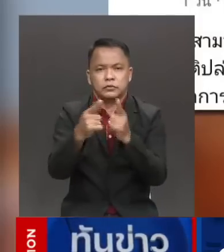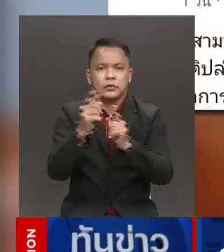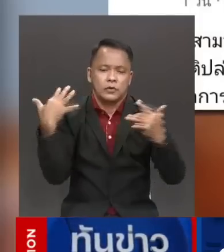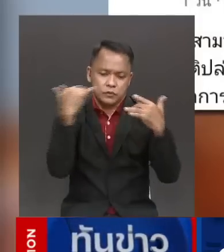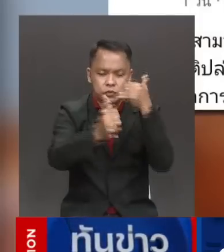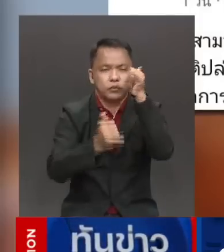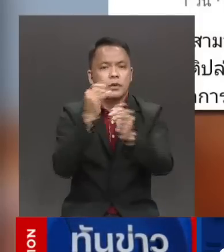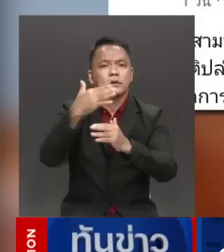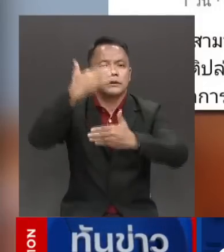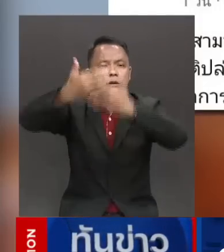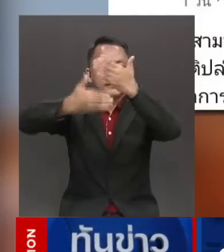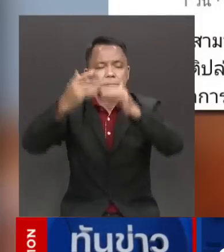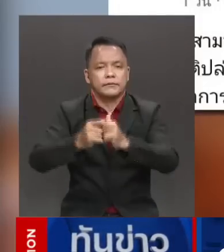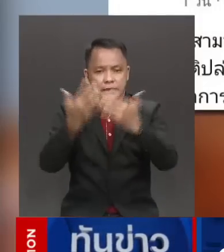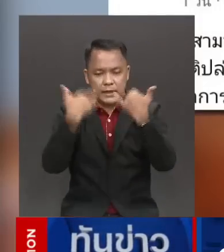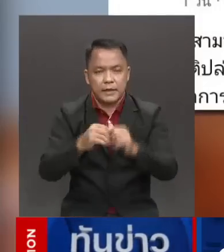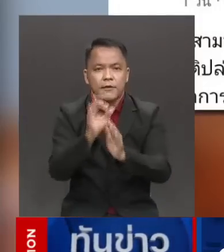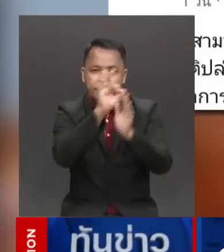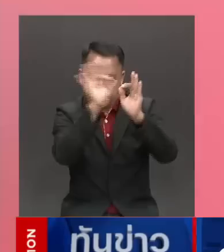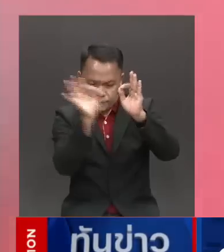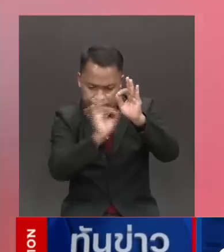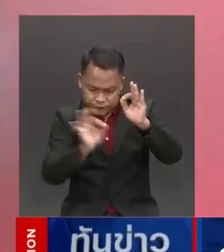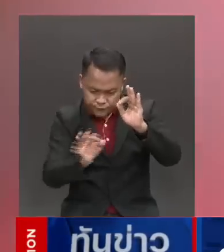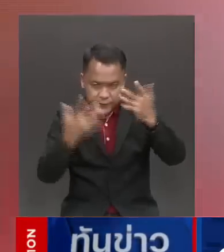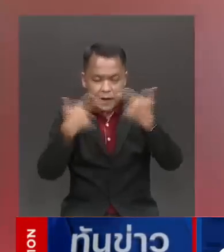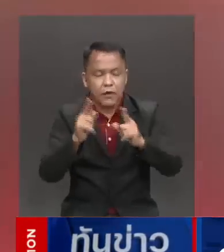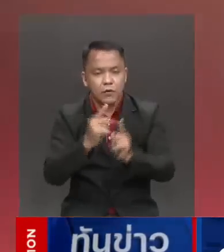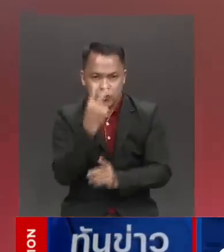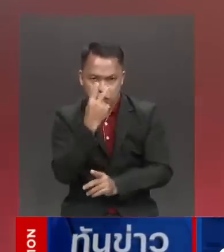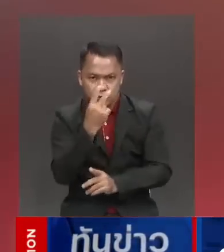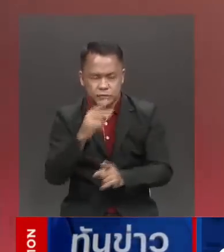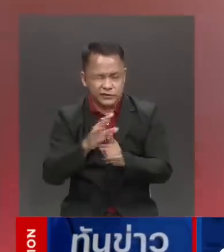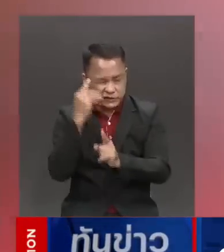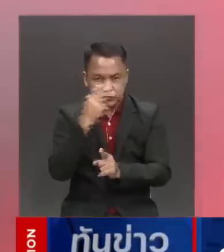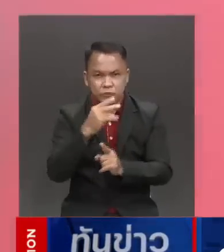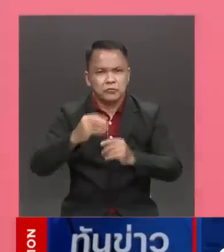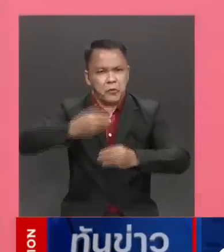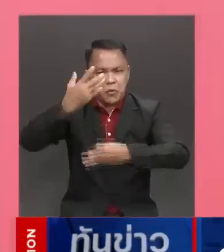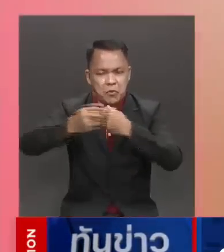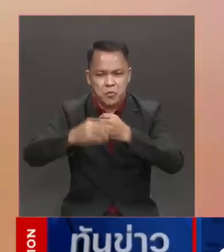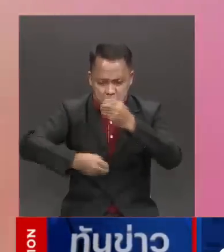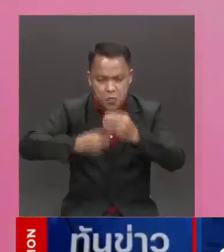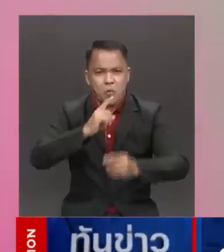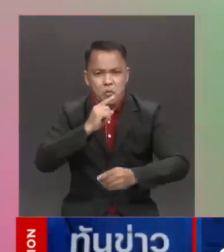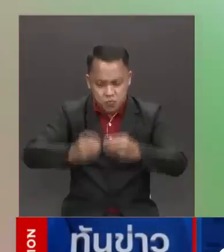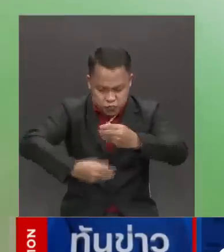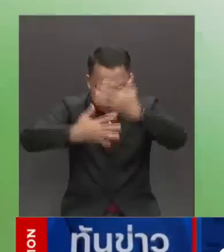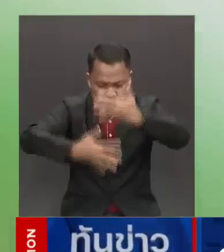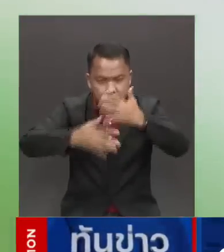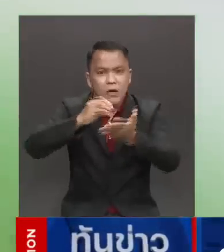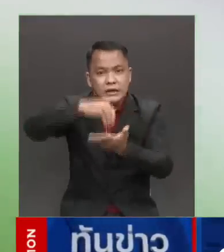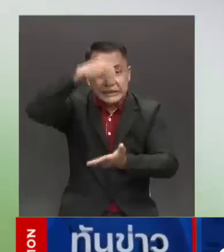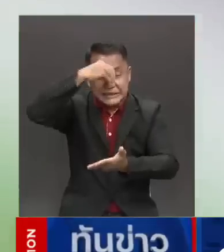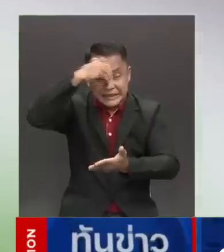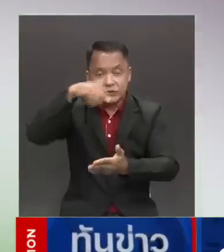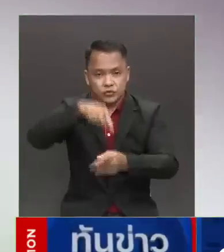วมในกิจกรรมครั้งนี้หลังโพสต์ดังกล่าวเผยแพร่ไปมีคนแสดงความเห็นวิพากษ์วิจารณ์เยอะมากแล้วยังมีนักเรียนที่อยู่ในเห